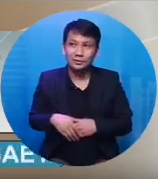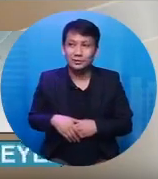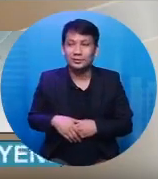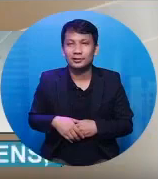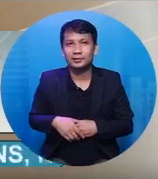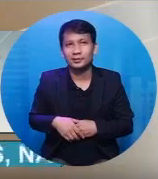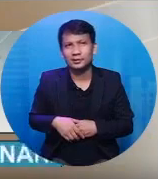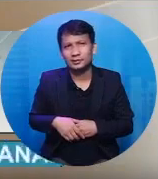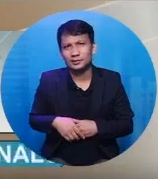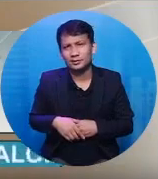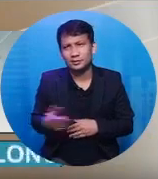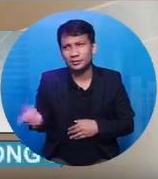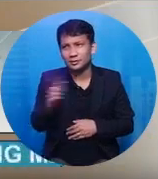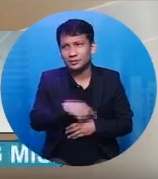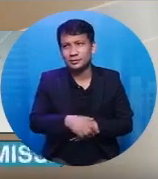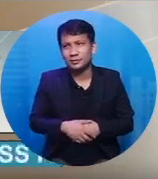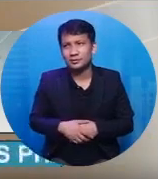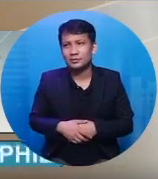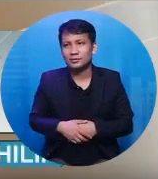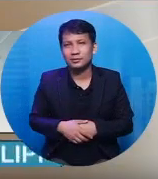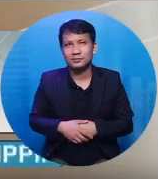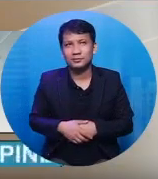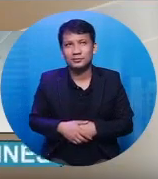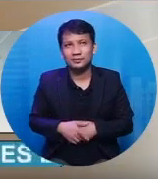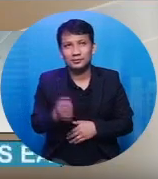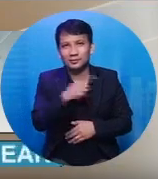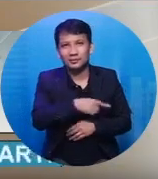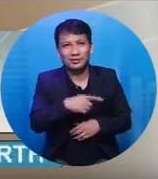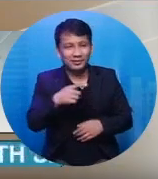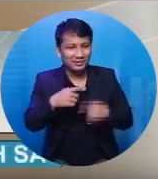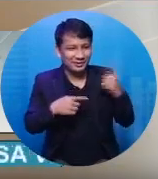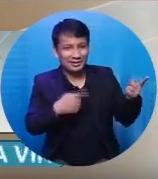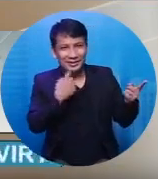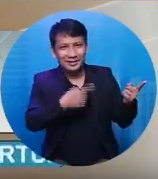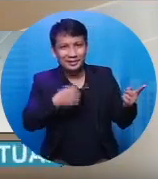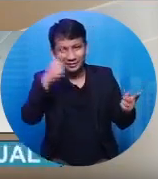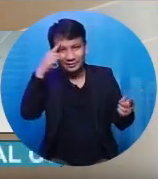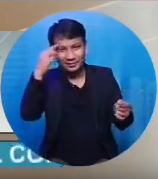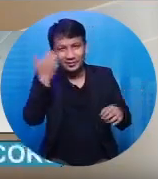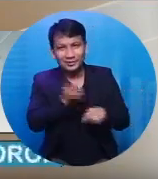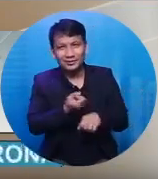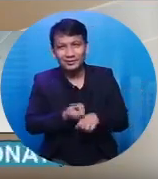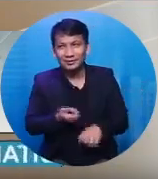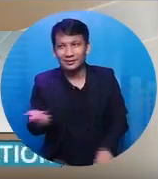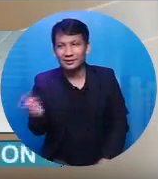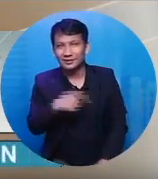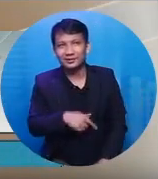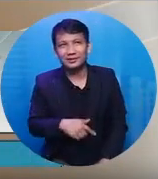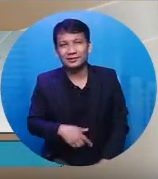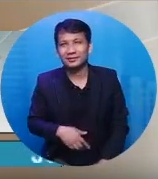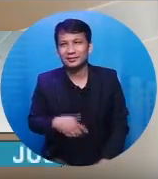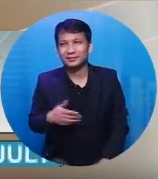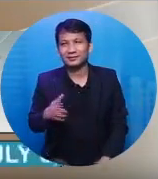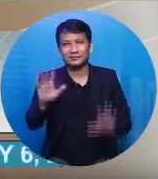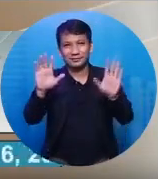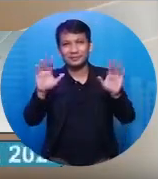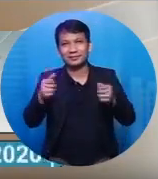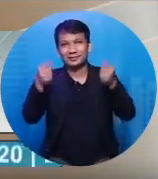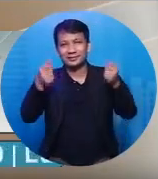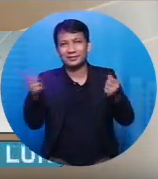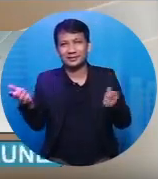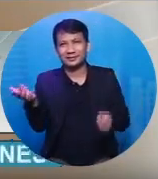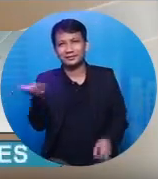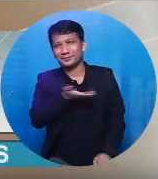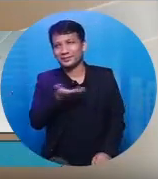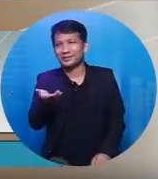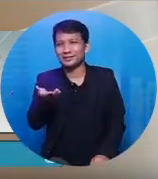na nagkakaroon ng county, sir, medyo nakakalimot niso, sir. Sandali, sir, mag-uusap muna kayong dalawa, sir, bago lumala. Teka muna, pagbigyan ko yung mag-uusap